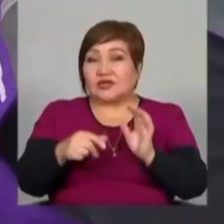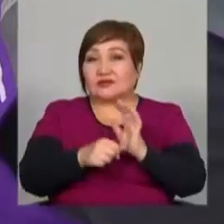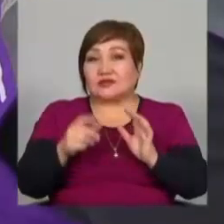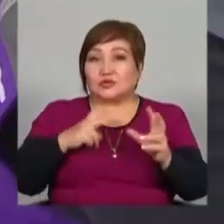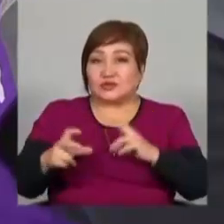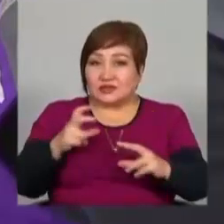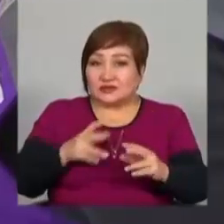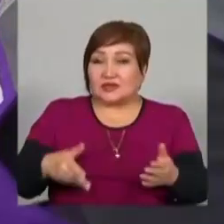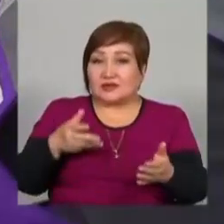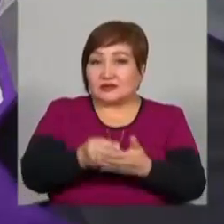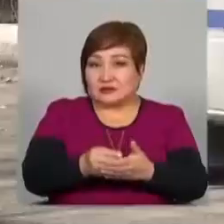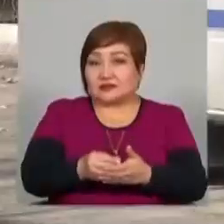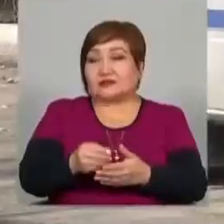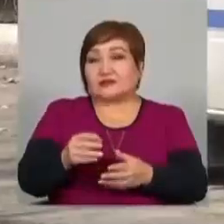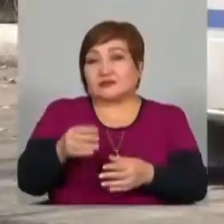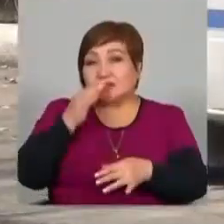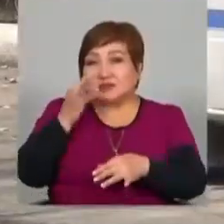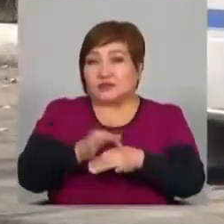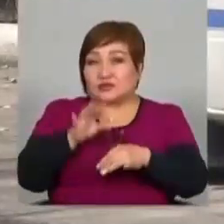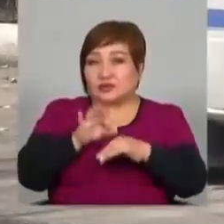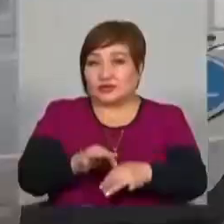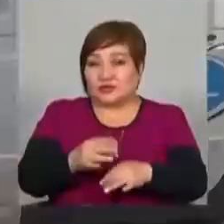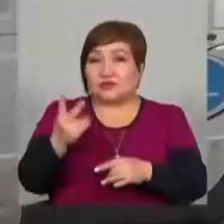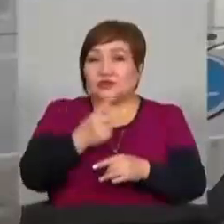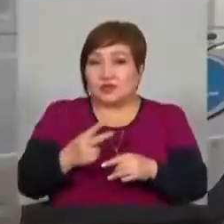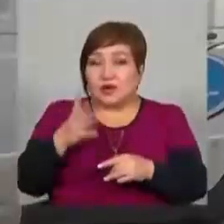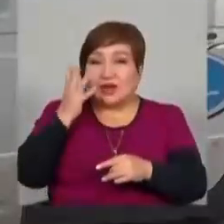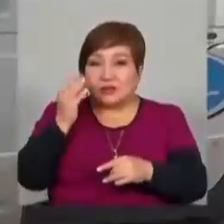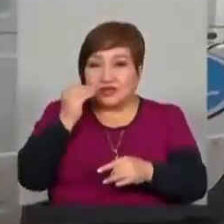4-теуі Алматы қаласына тиесілі. Назгүл Еркін, Сағындық Нарықов, Алматы телеарнасы.